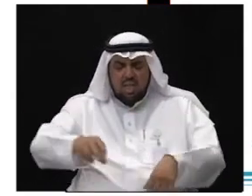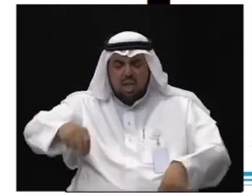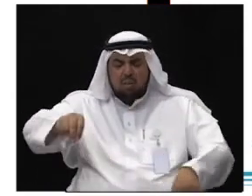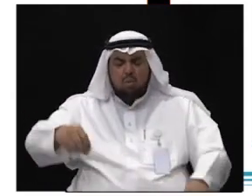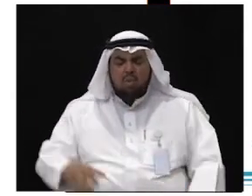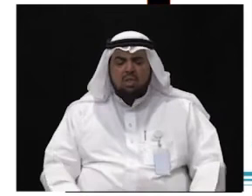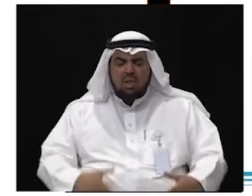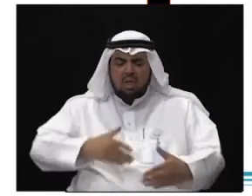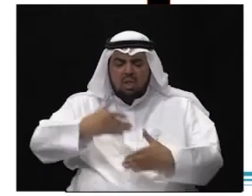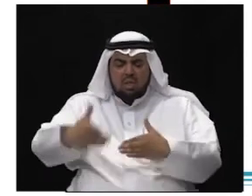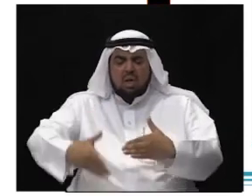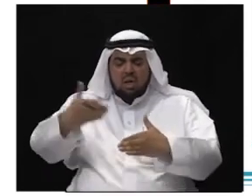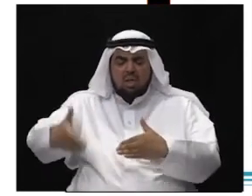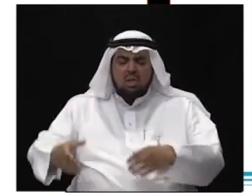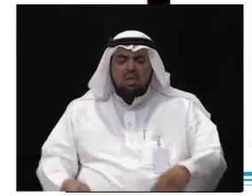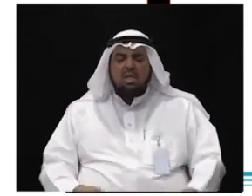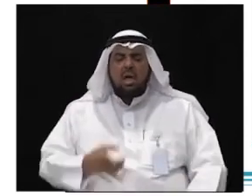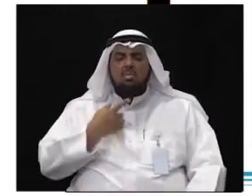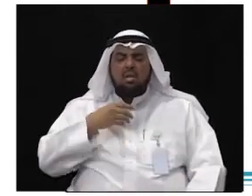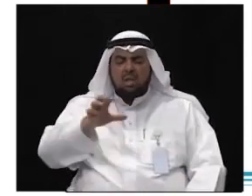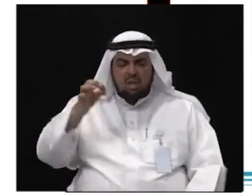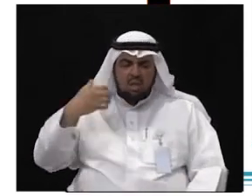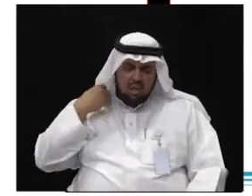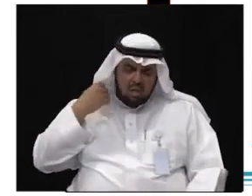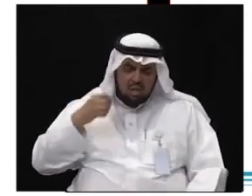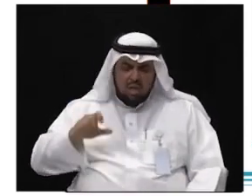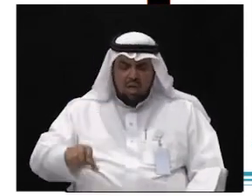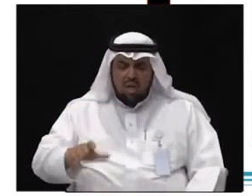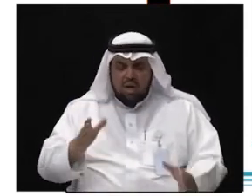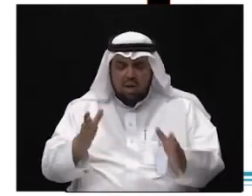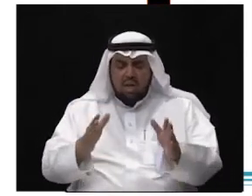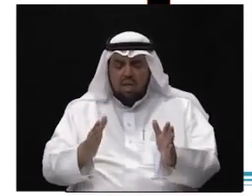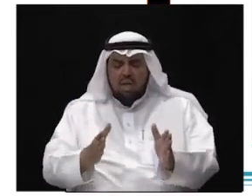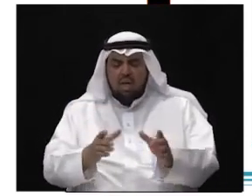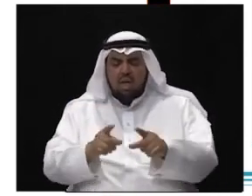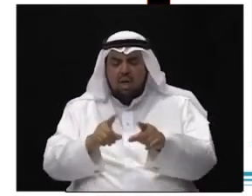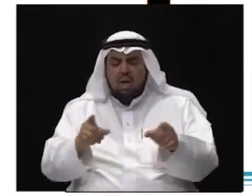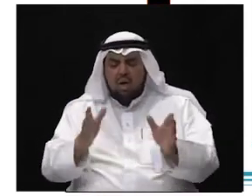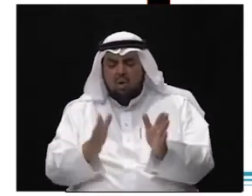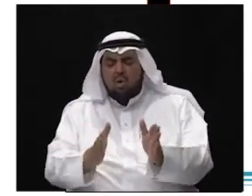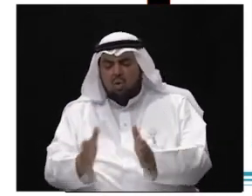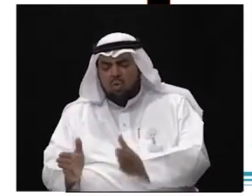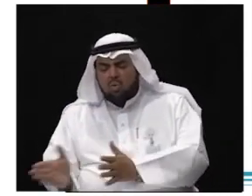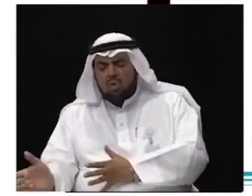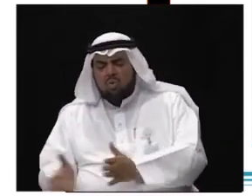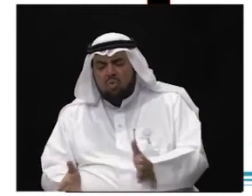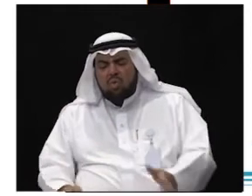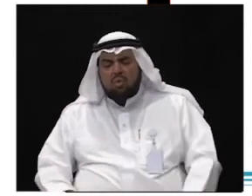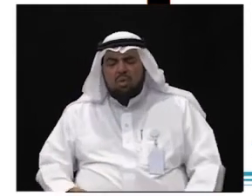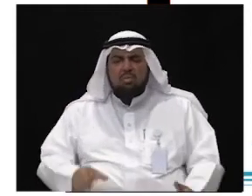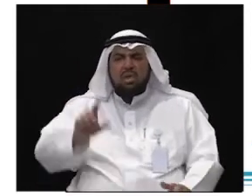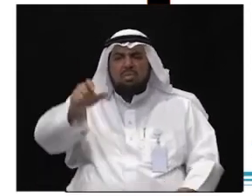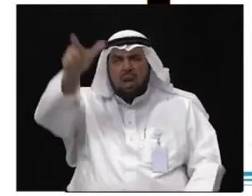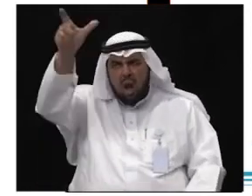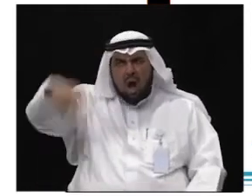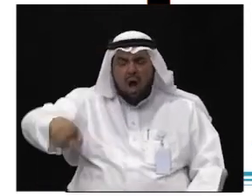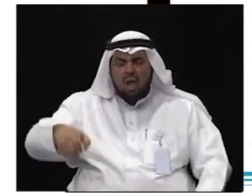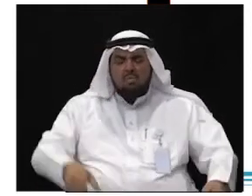الانتقال إليها عند اختيار أحد عناصر القائمة؟ هل تستطيعون مساعدته؟